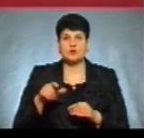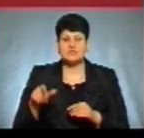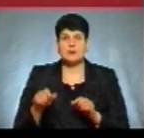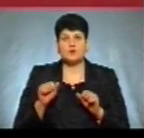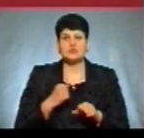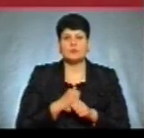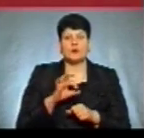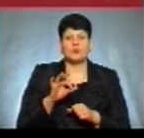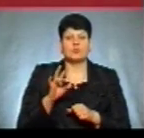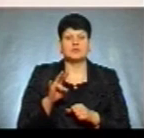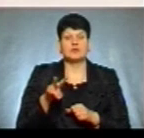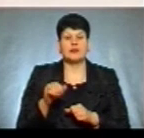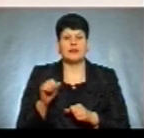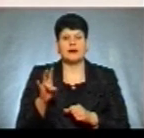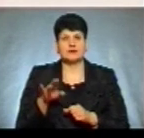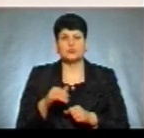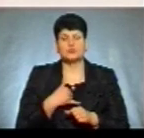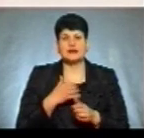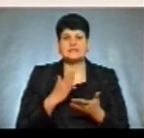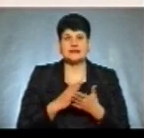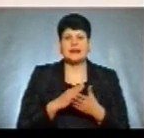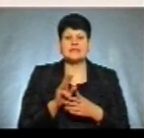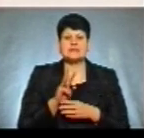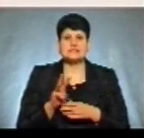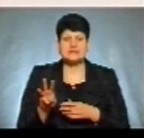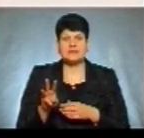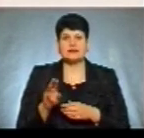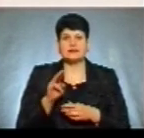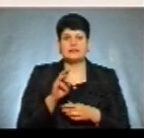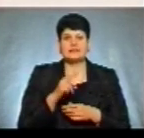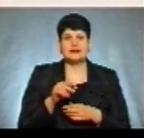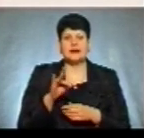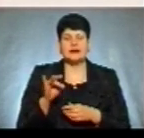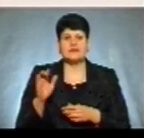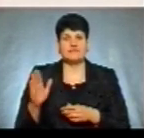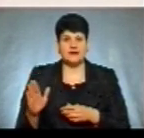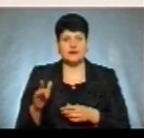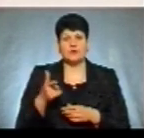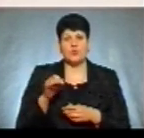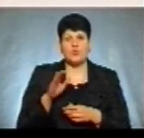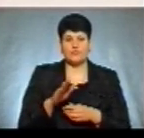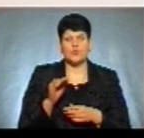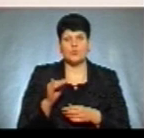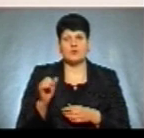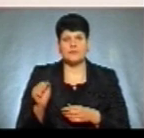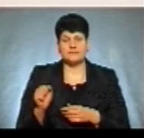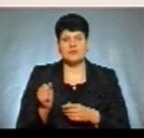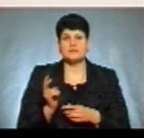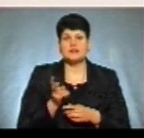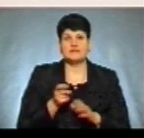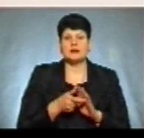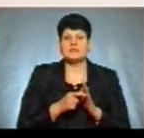онлайн. У нас є сайт державного реєстру виборців, який таки називається drv.gov.ua. От зайти в кабінет